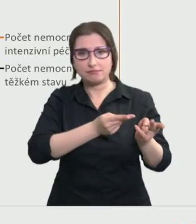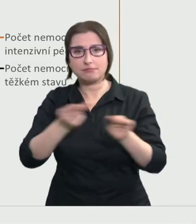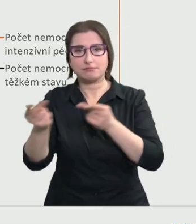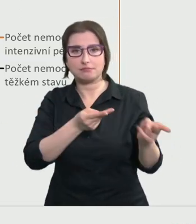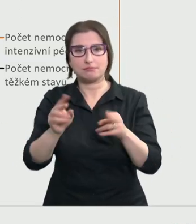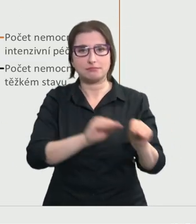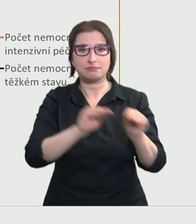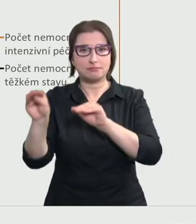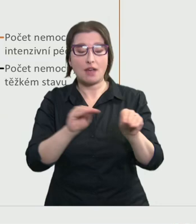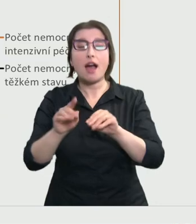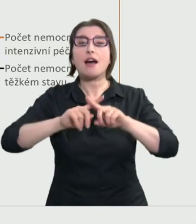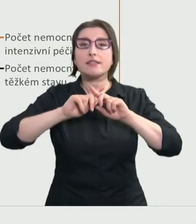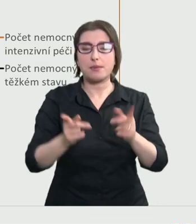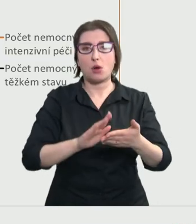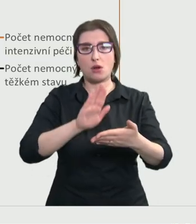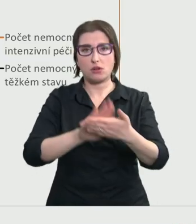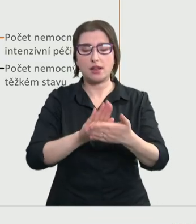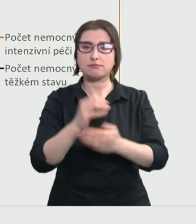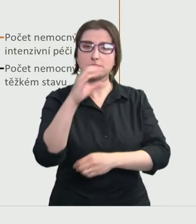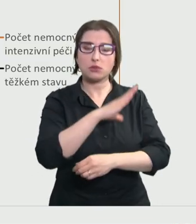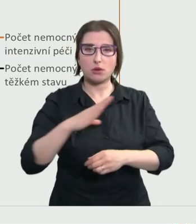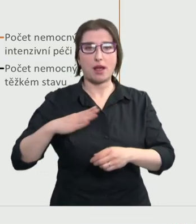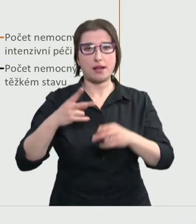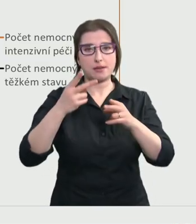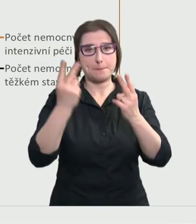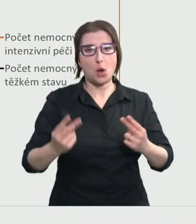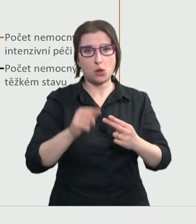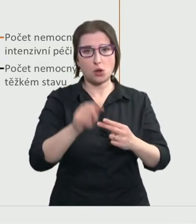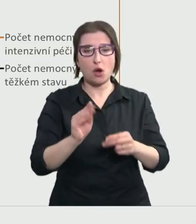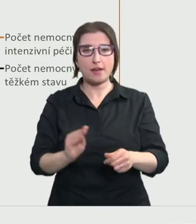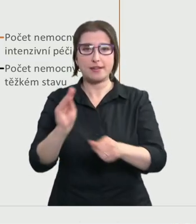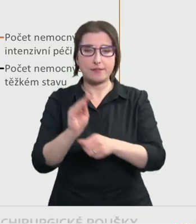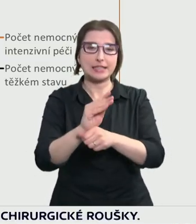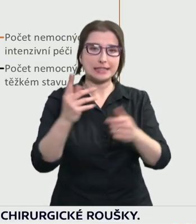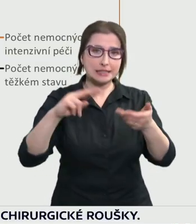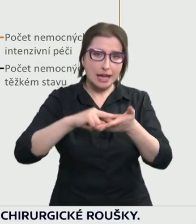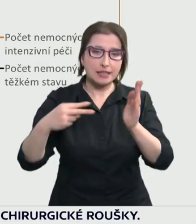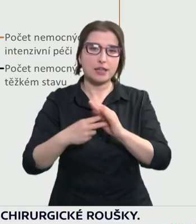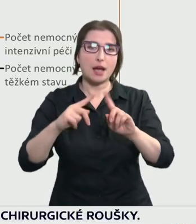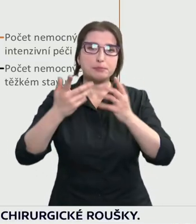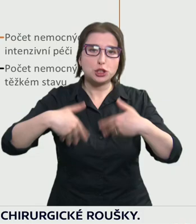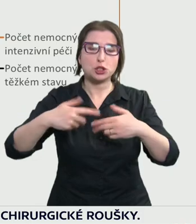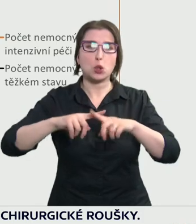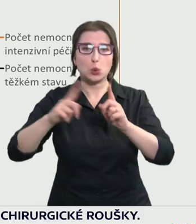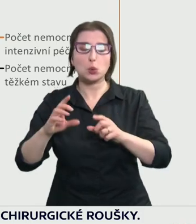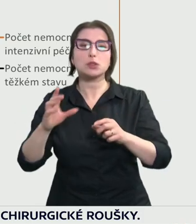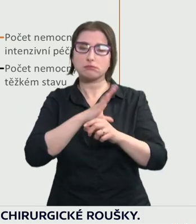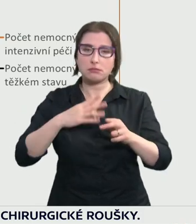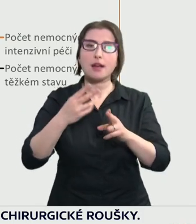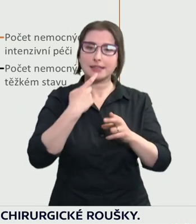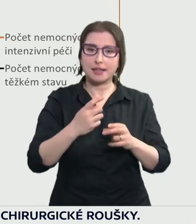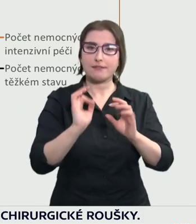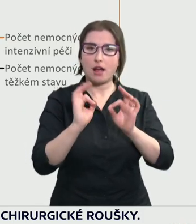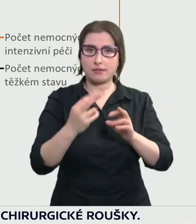na standardních lůžkových stanicích do vybavených další technikou, tak aby ti pacienti dostali adekvátní péči. Vidíte, že ten